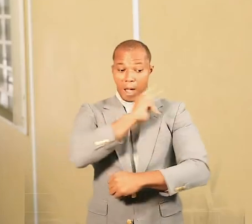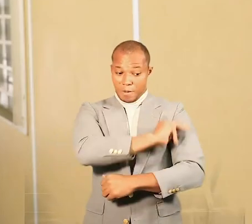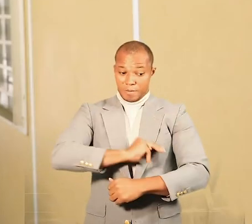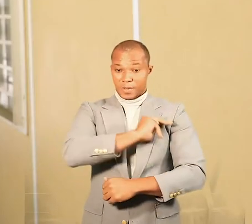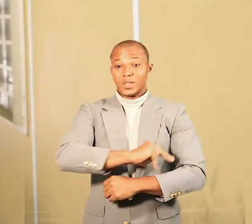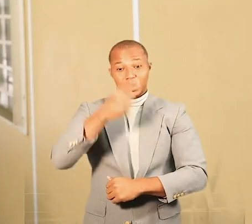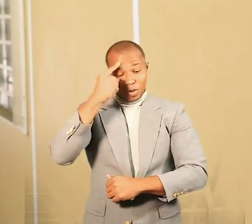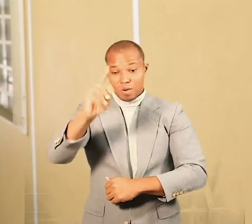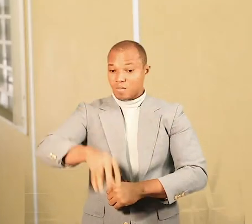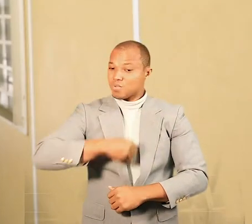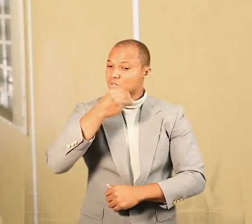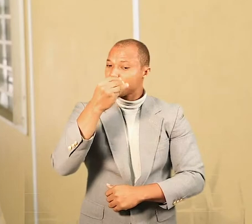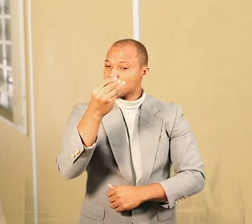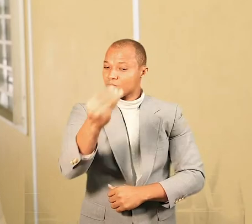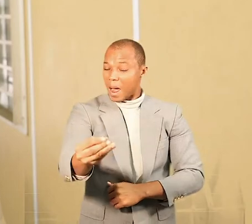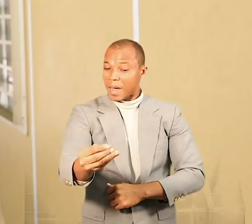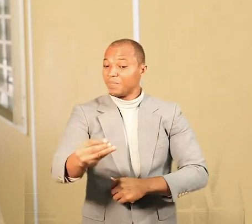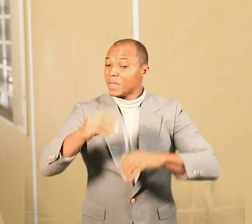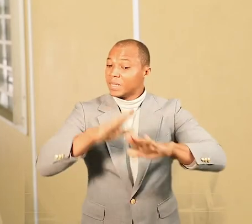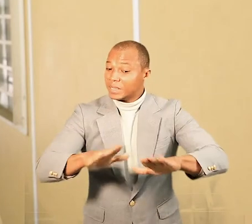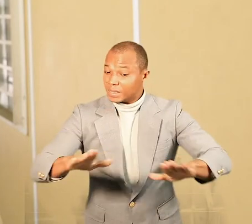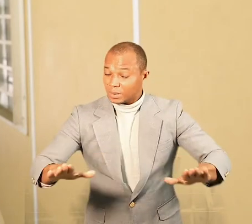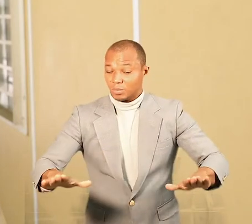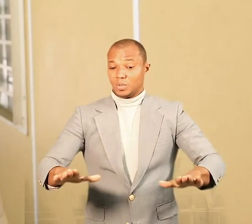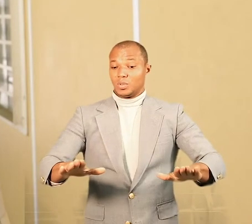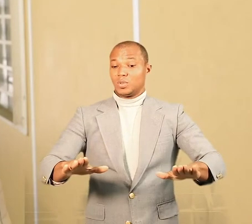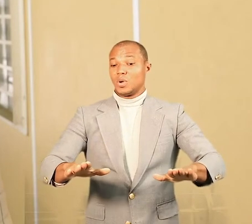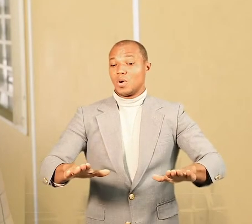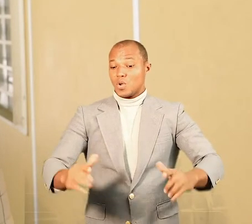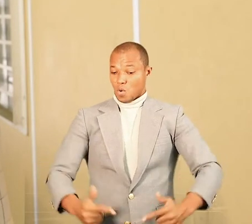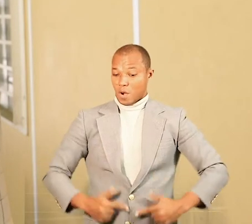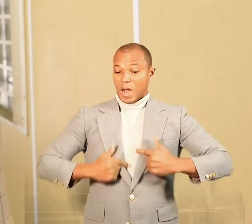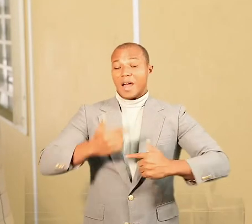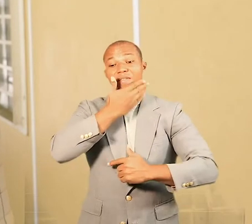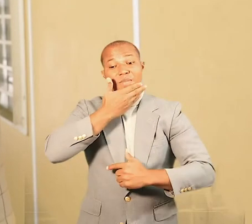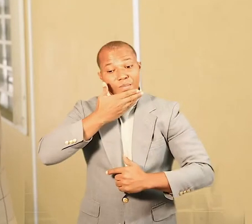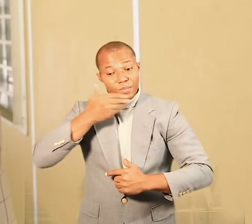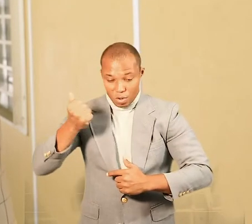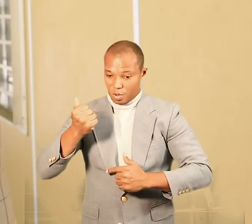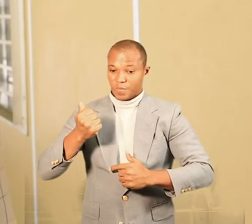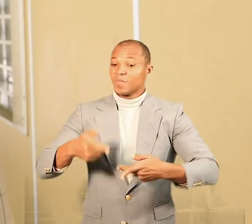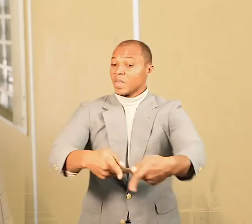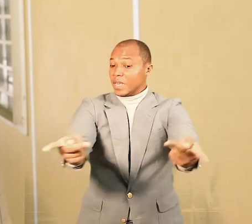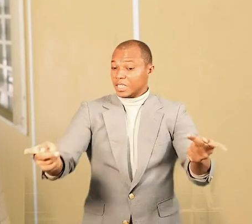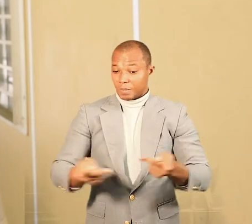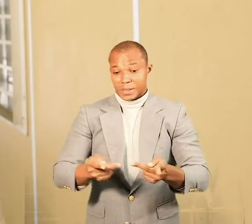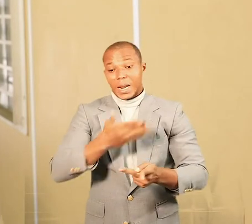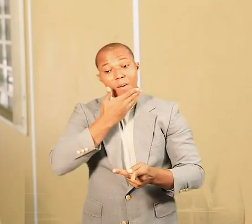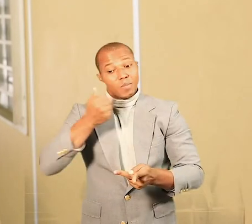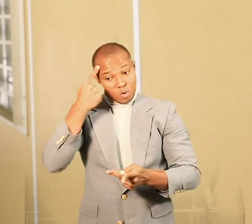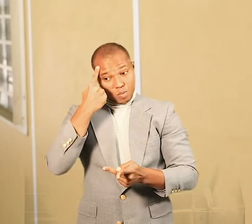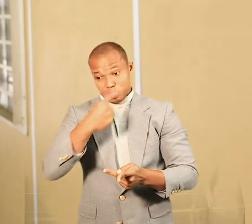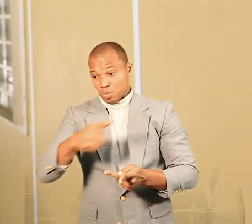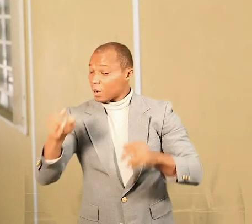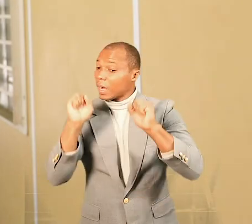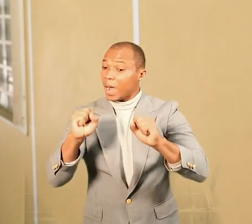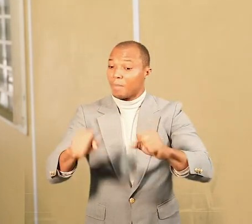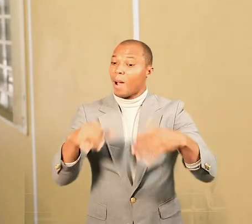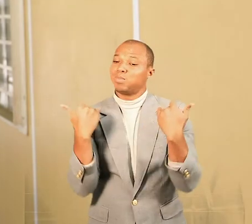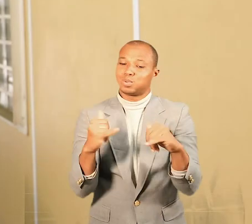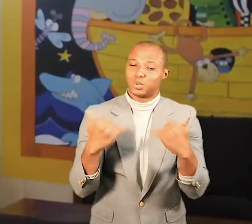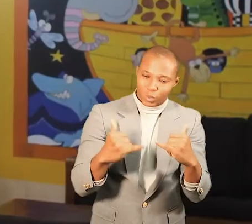baïtèd nous comme mission petit timoun ça que nous travaille avec eux nous essayer dans la mesure du possible et faire espace la